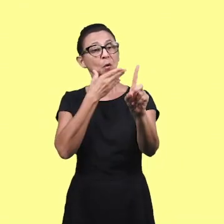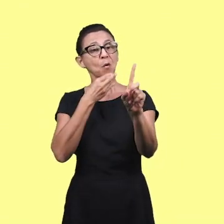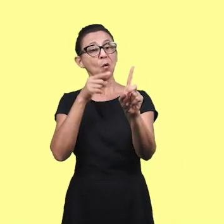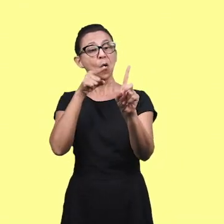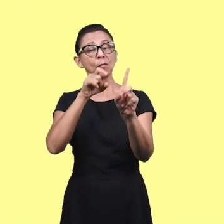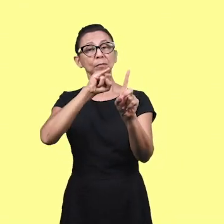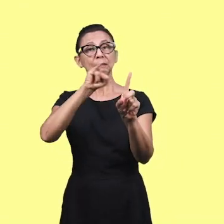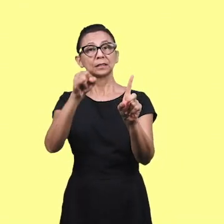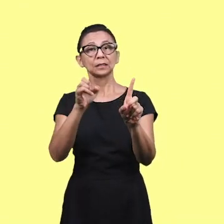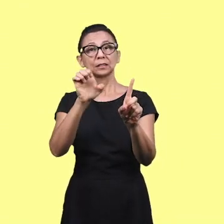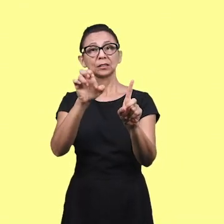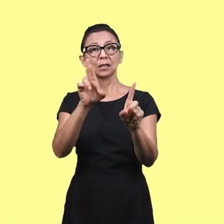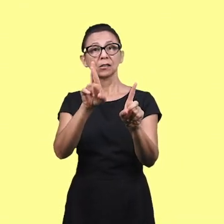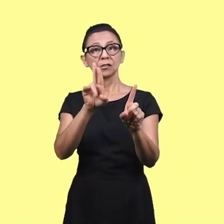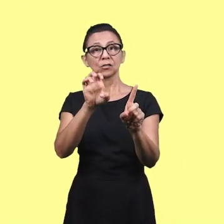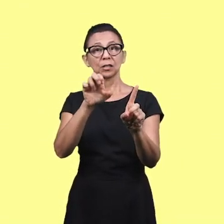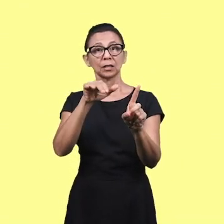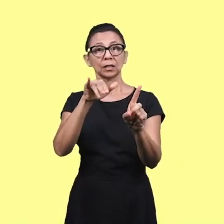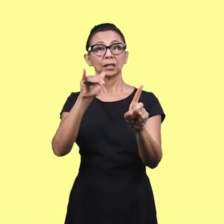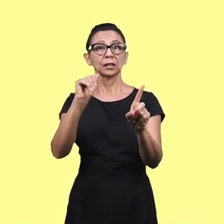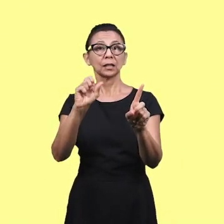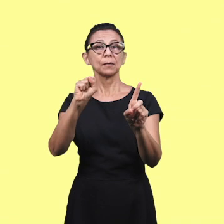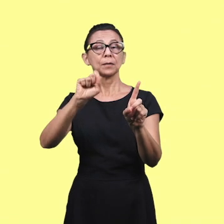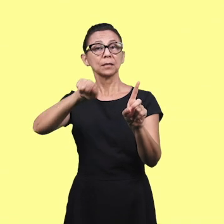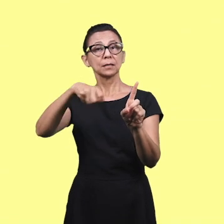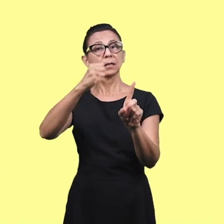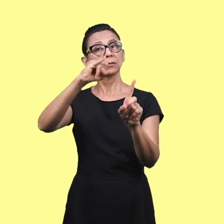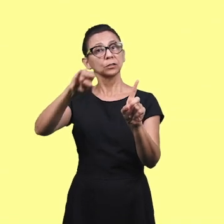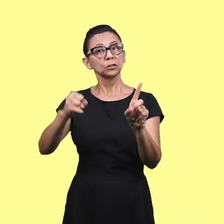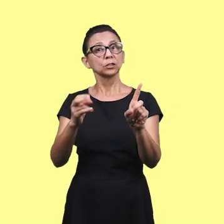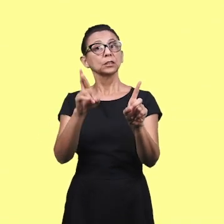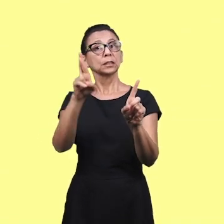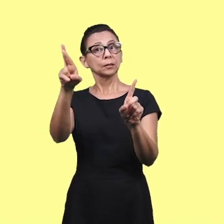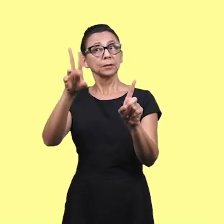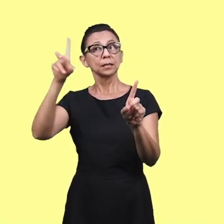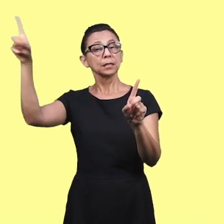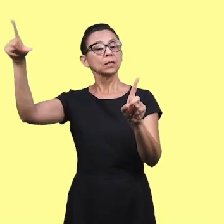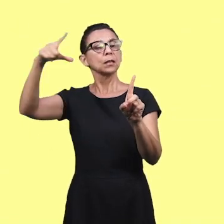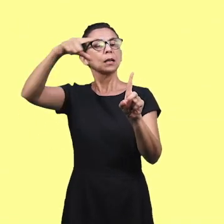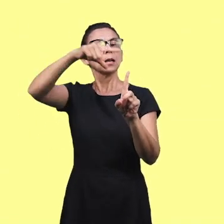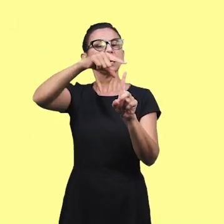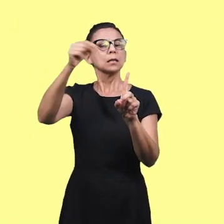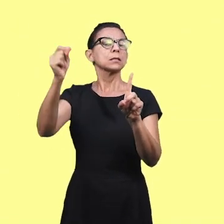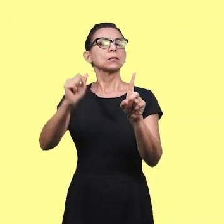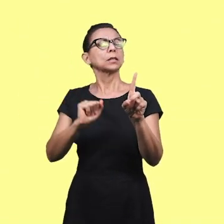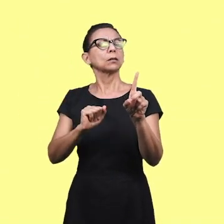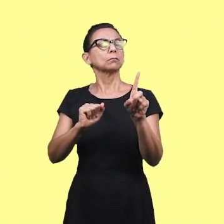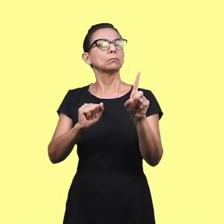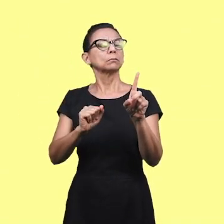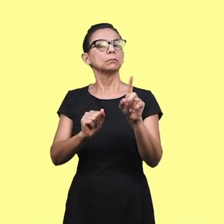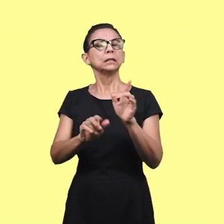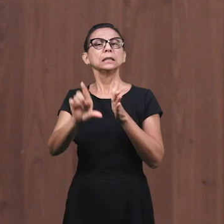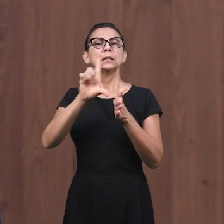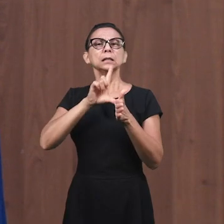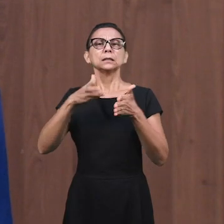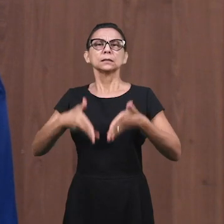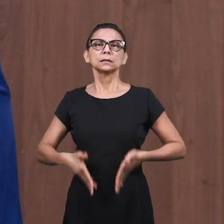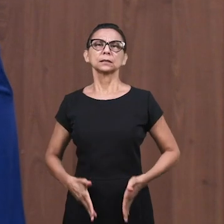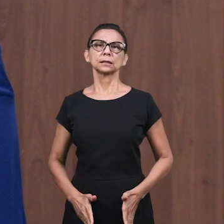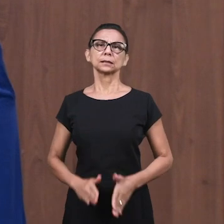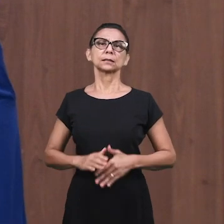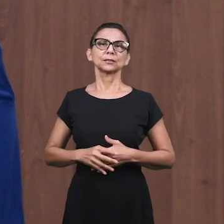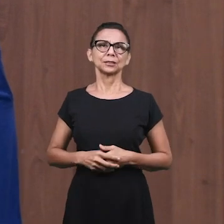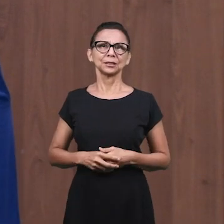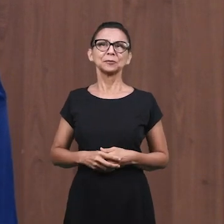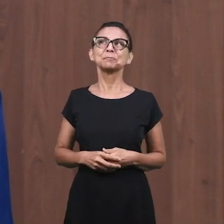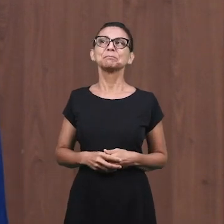Dieu a choisi Jérémie avant même qu'il soit né. La Bible nous dit